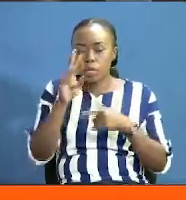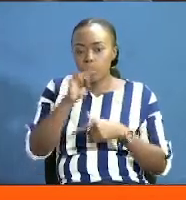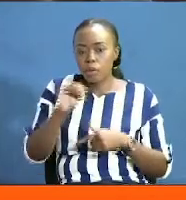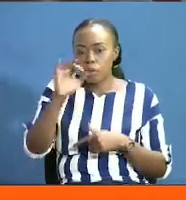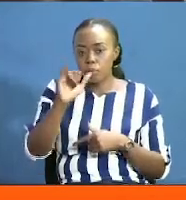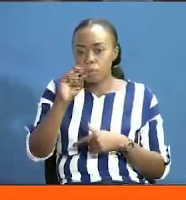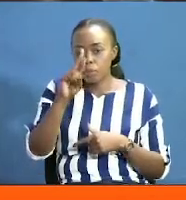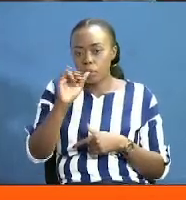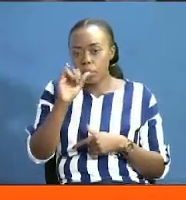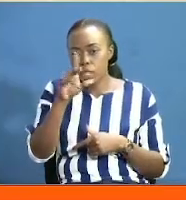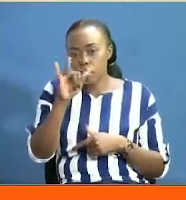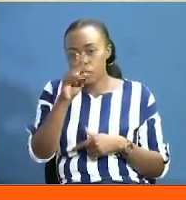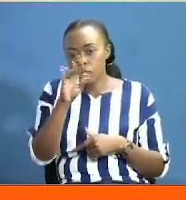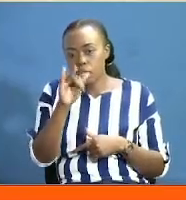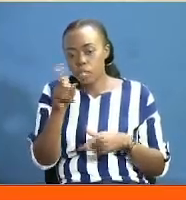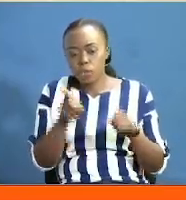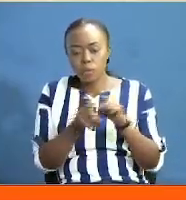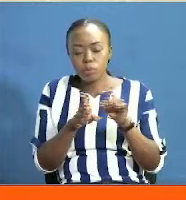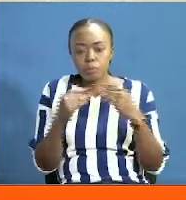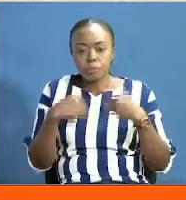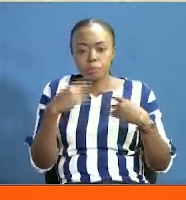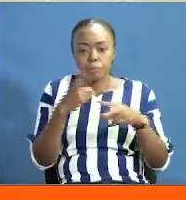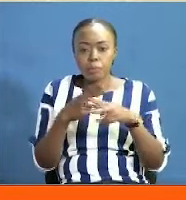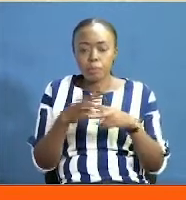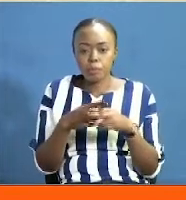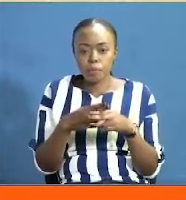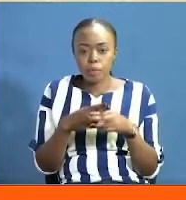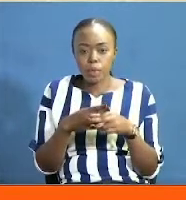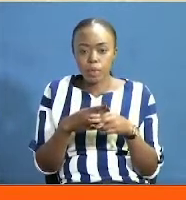ya mercury. Kanya majina